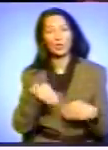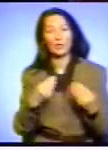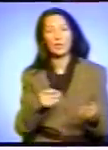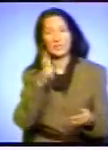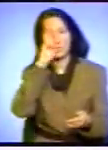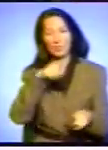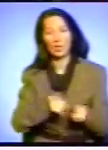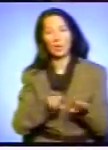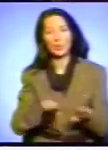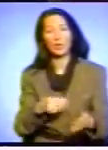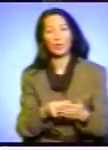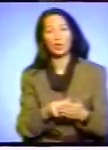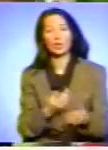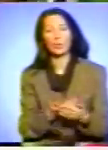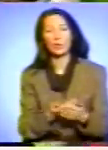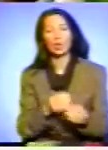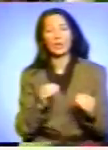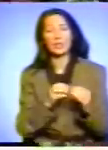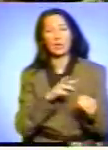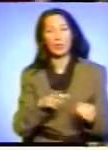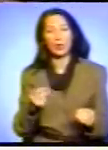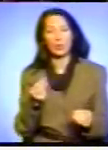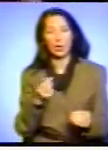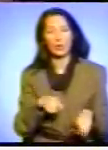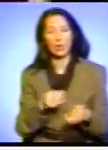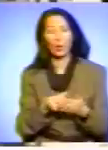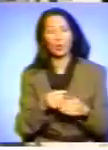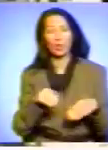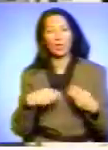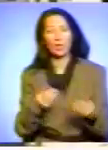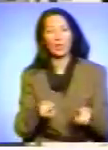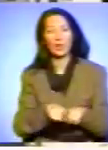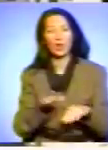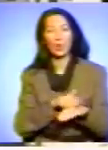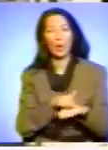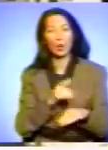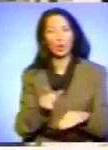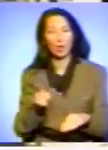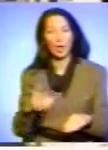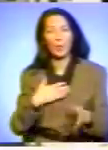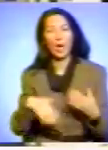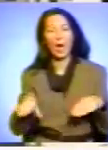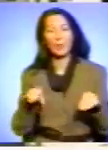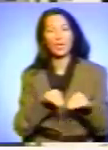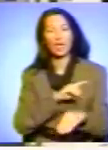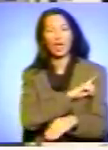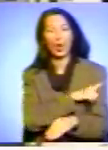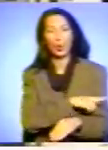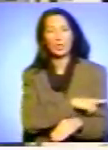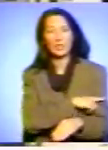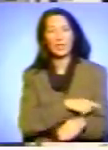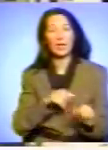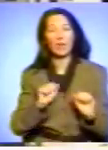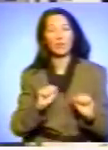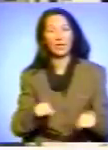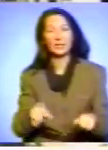бюджетів. Загалом близько 10 мільйонів гривень. Кошти дали також благодійники. Ми об'єднали зусилля